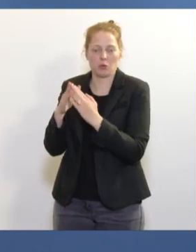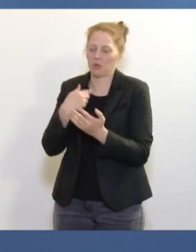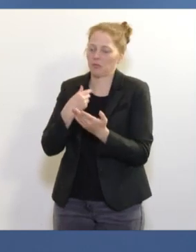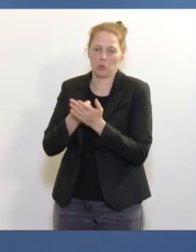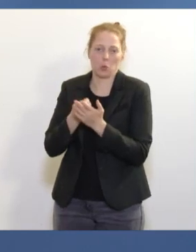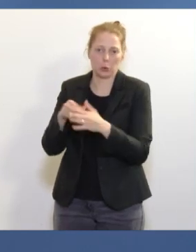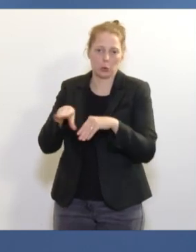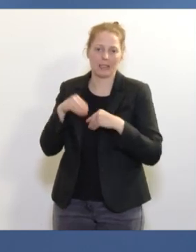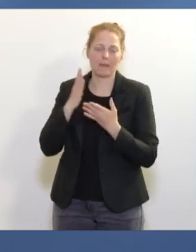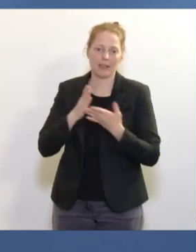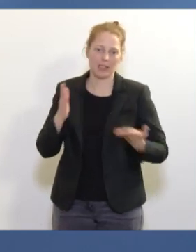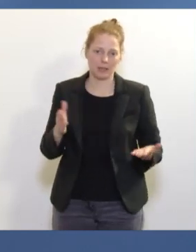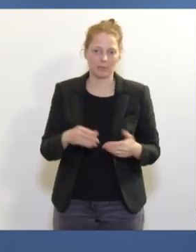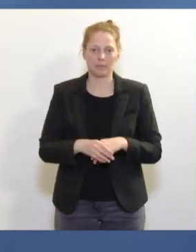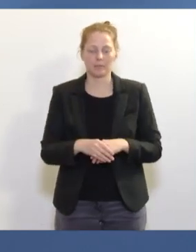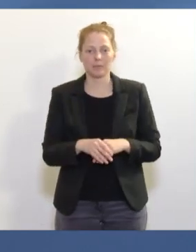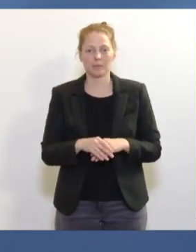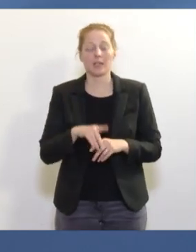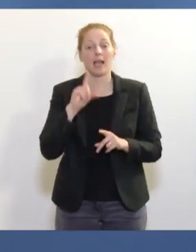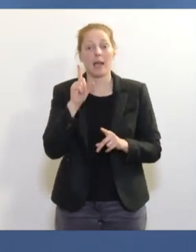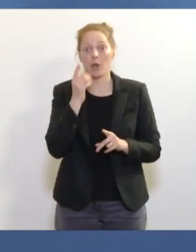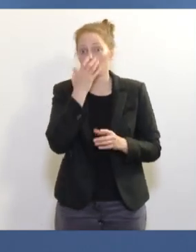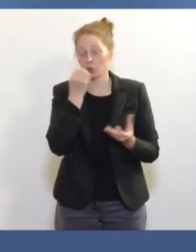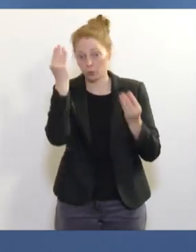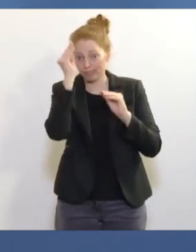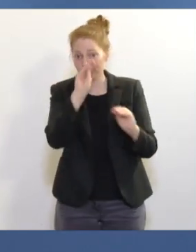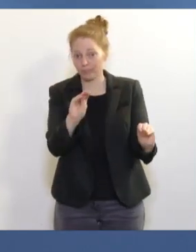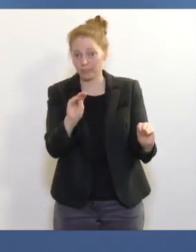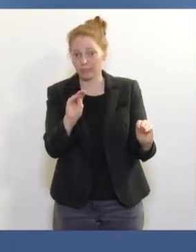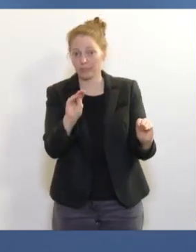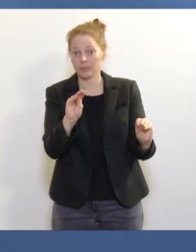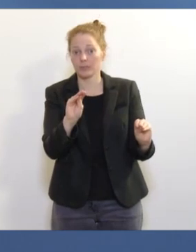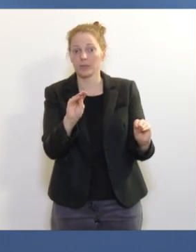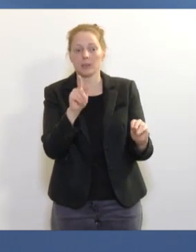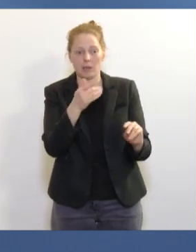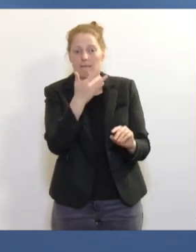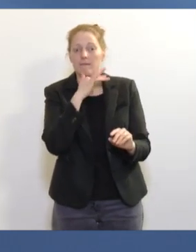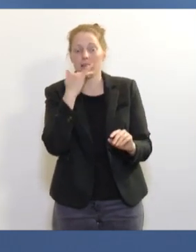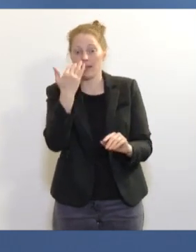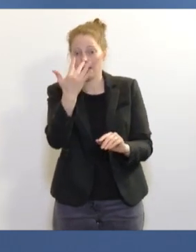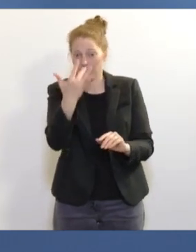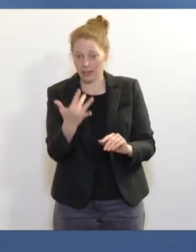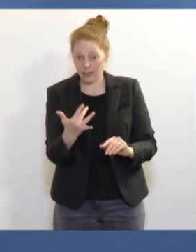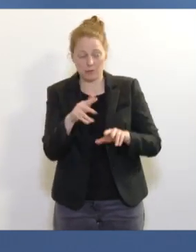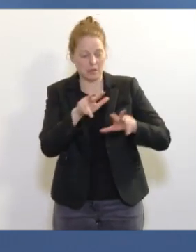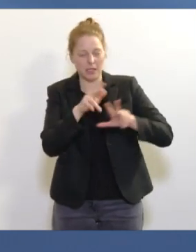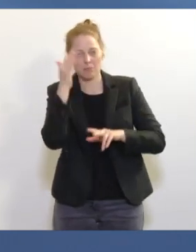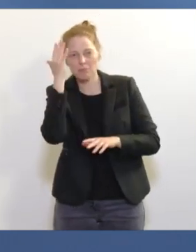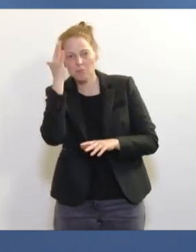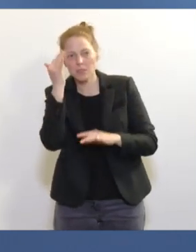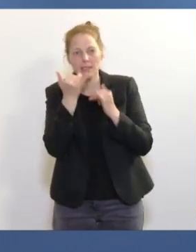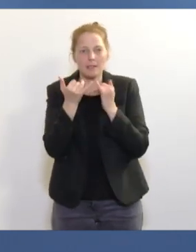Kästen von den Pei, von den Leuten abkommen. Ich will aber sagen, dass die Regierung auch auf die Kritik reagiert hat und dass wir beim letzten